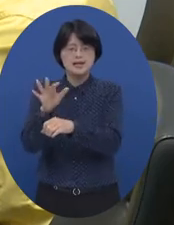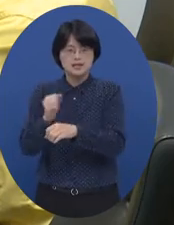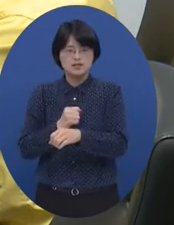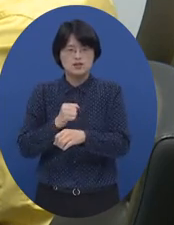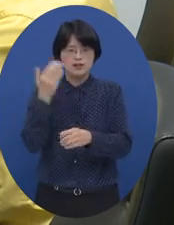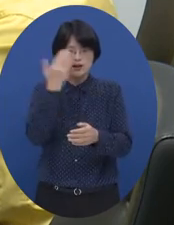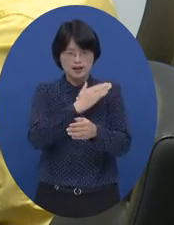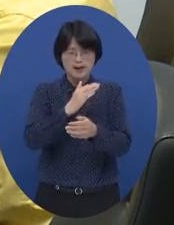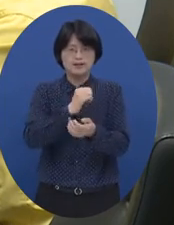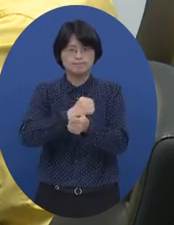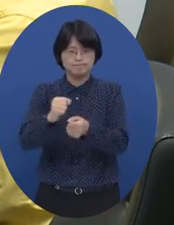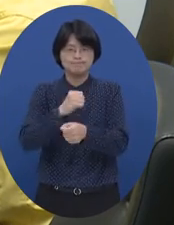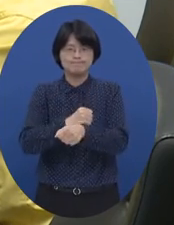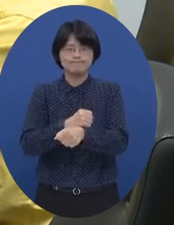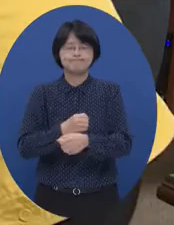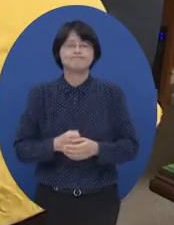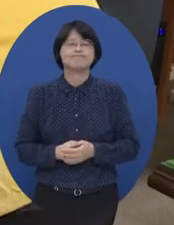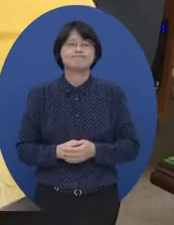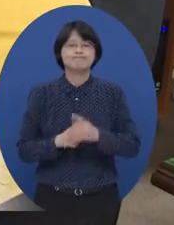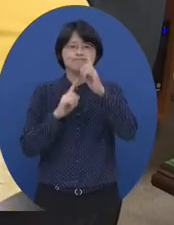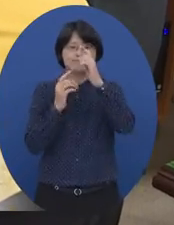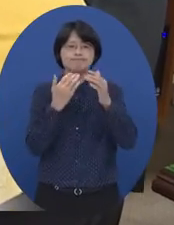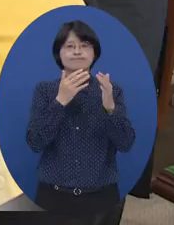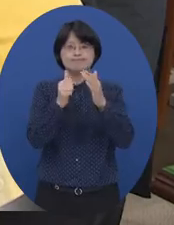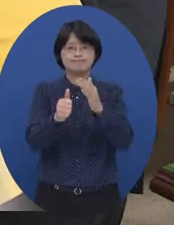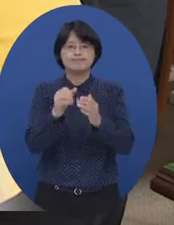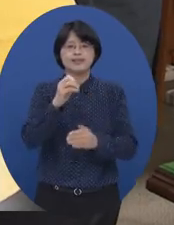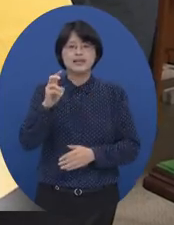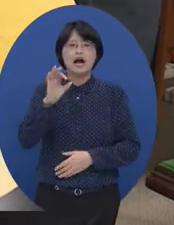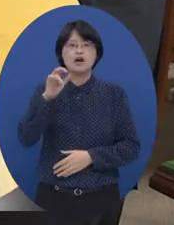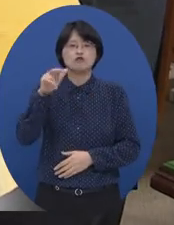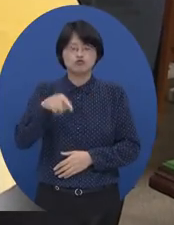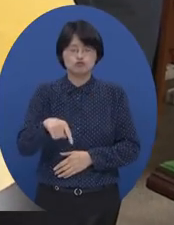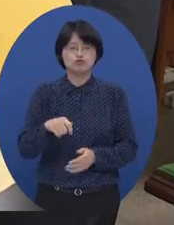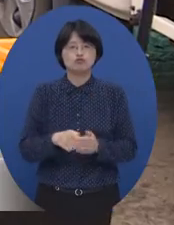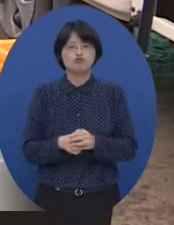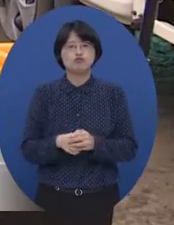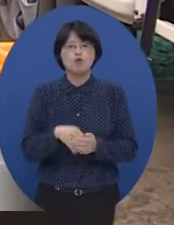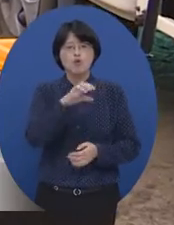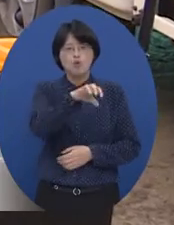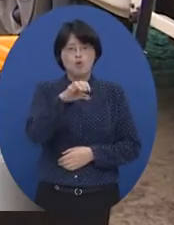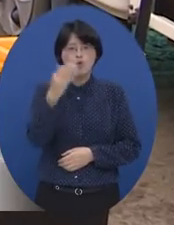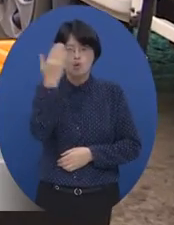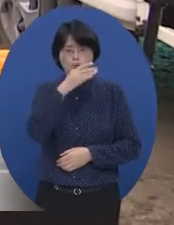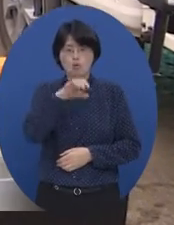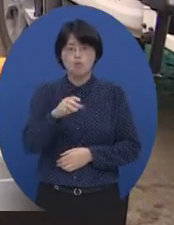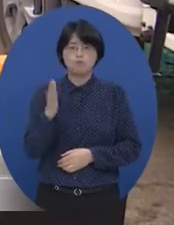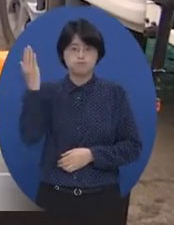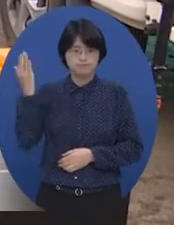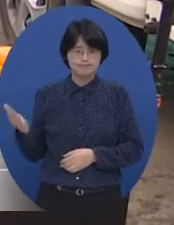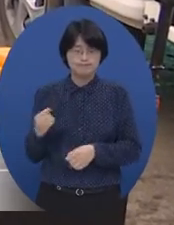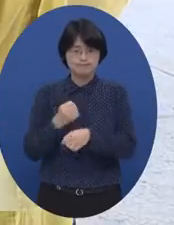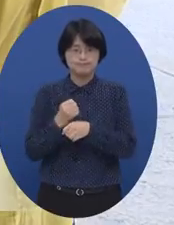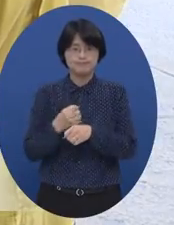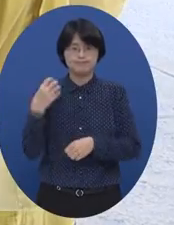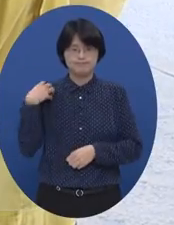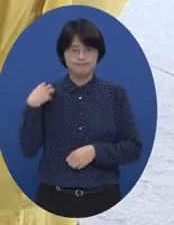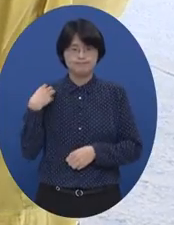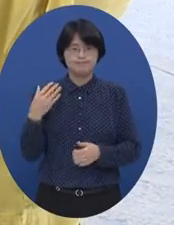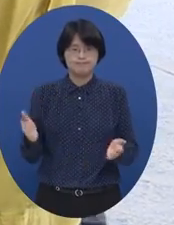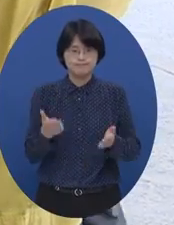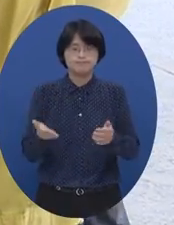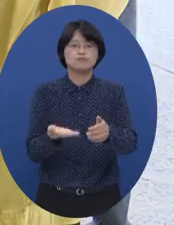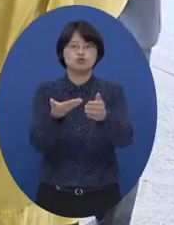선제적으로 축사를 비우자는 겁니다. 또이 지사는 양주시 방역대책 상황실과 거점 소독시설을 방문해